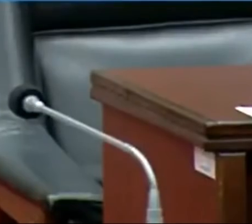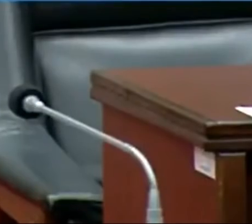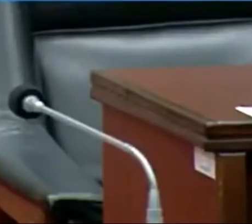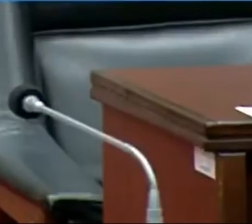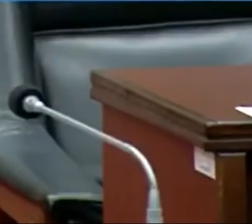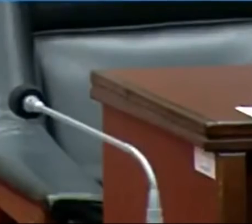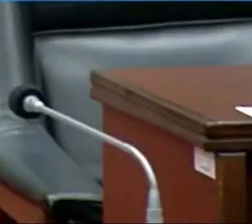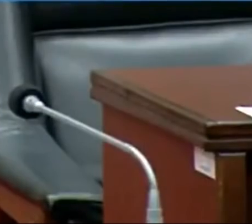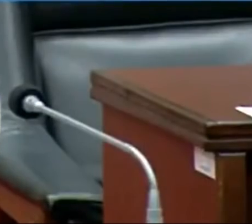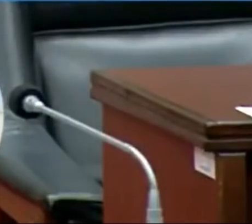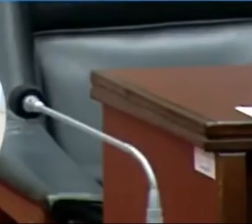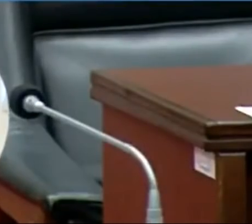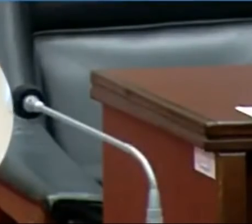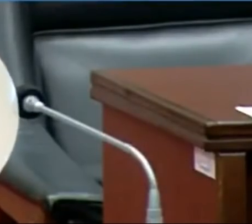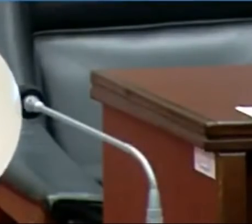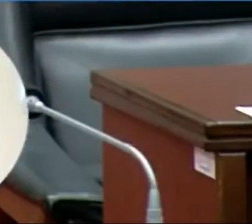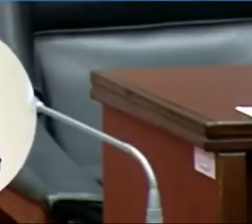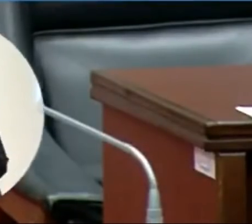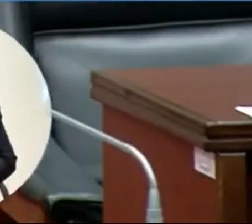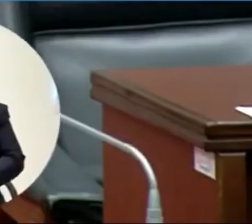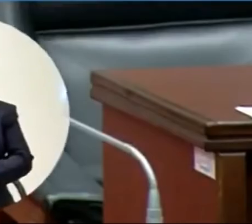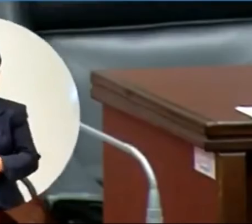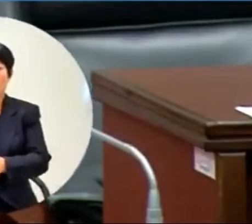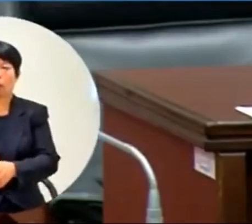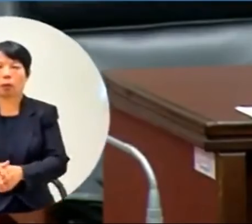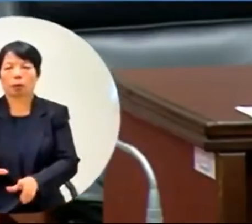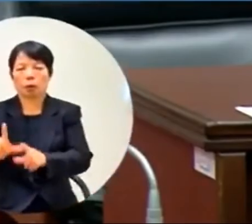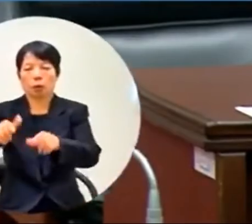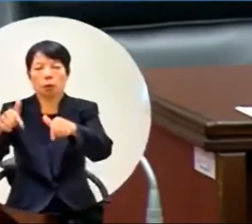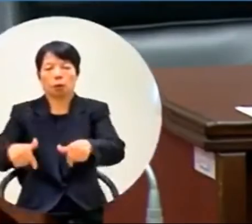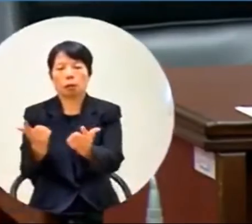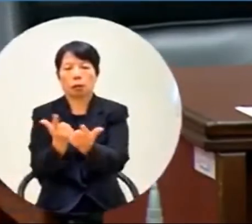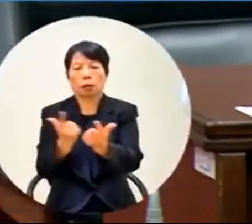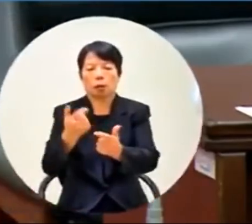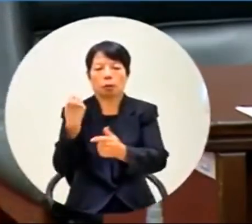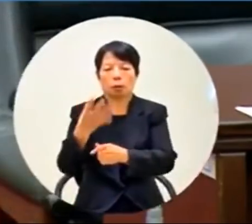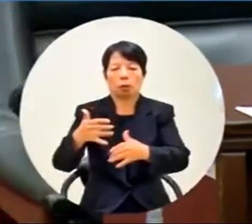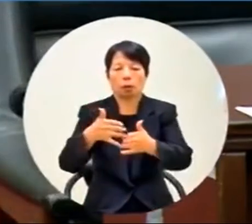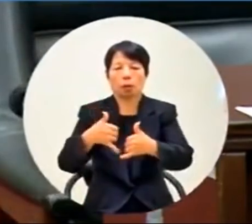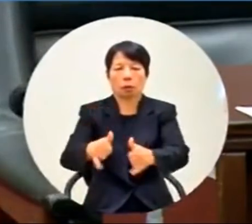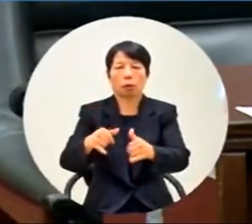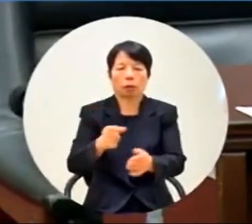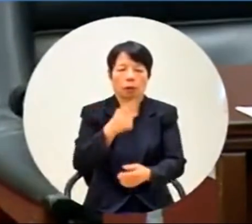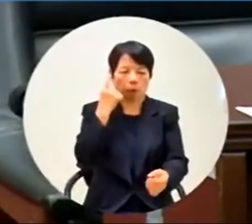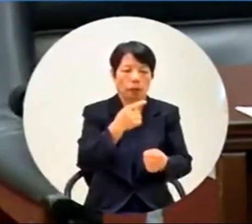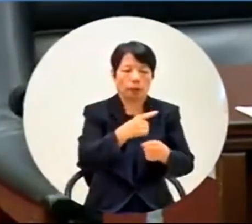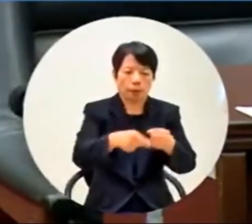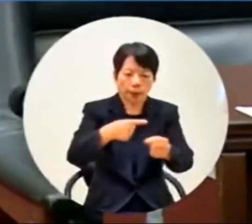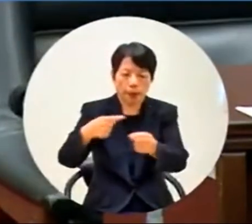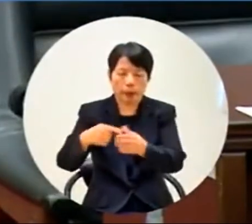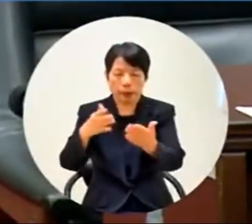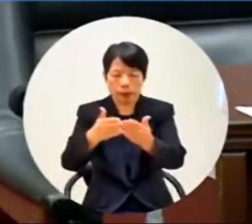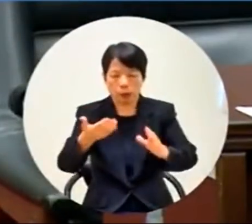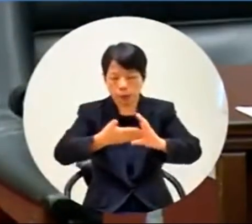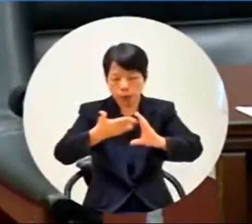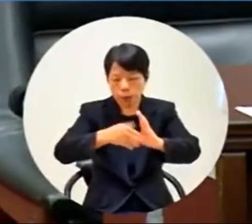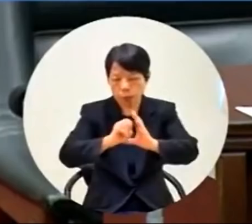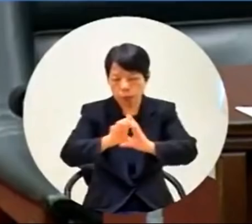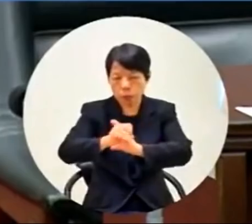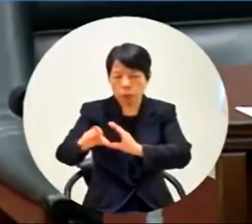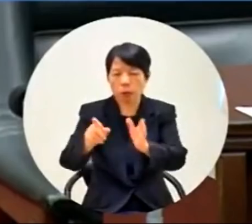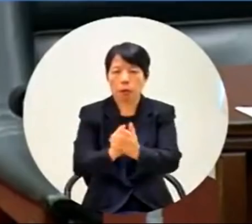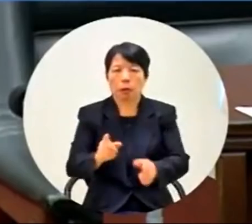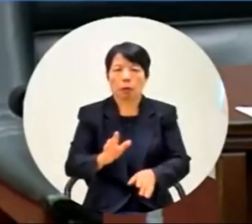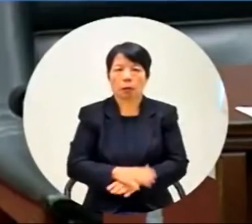桥，右边是西德新路，这两个都是每年都上新闻，每年淹了一米